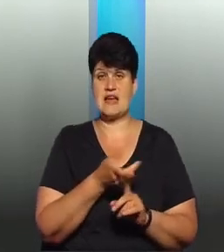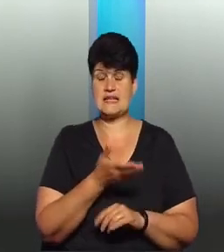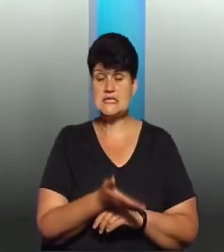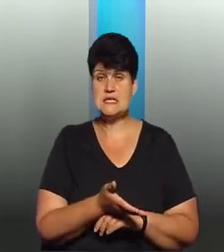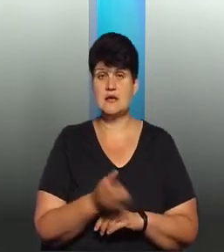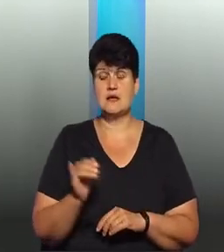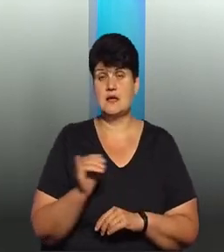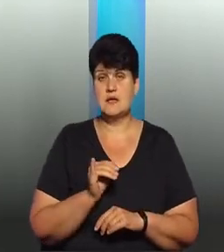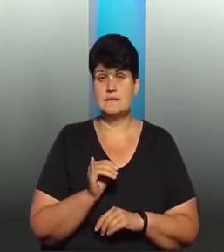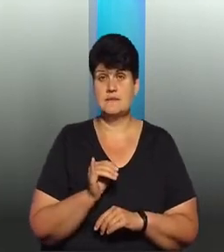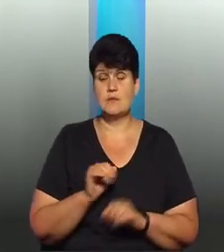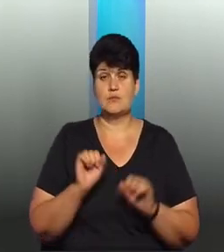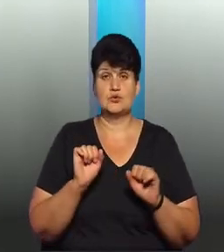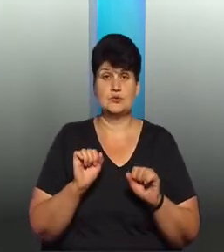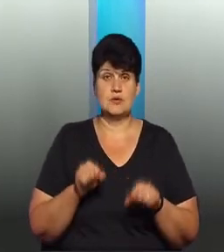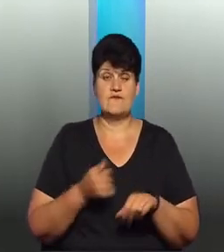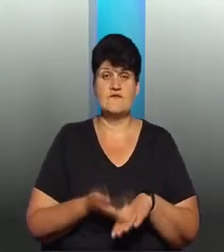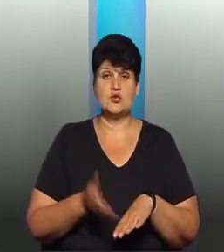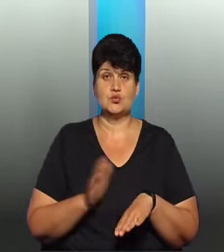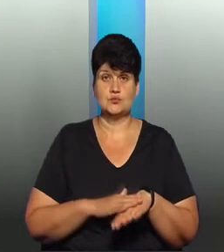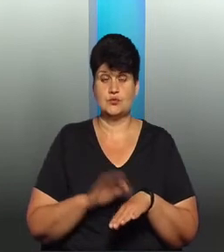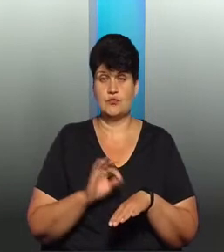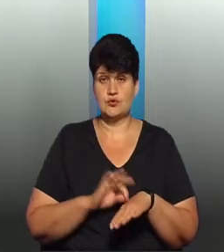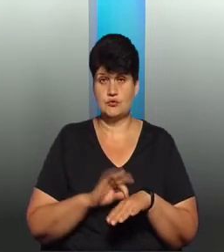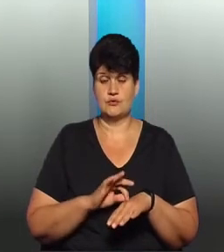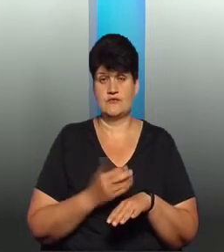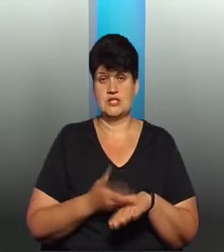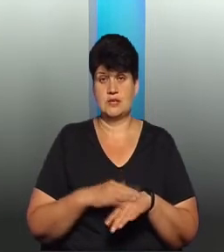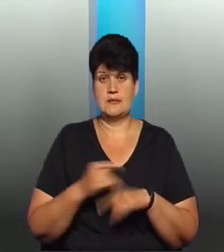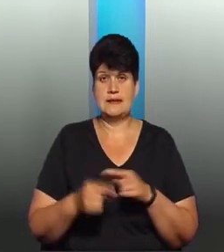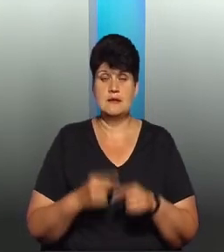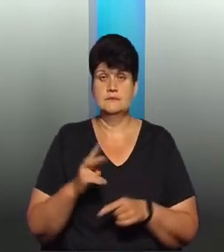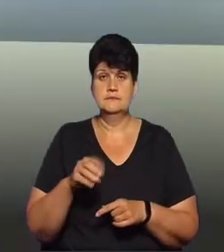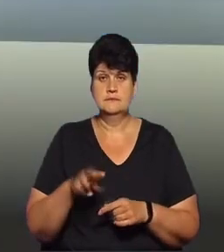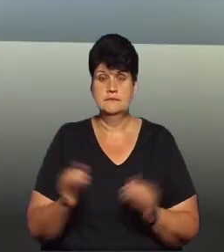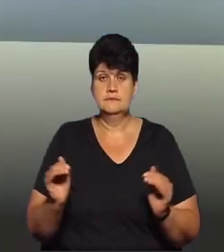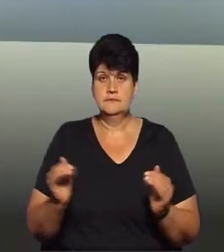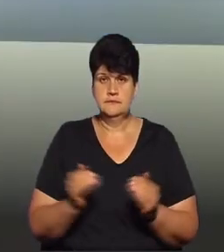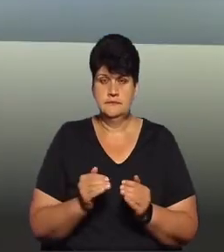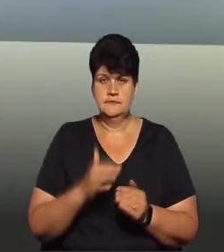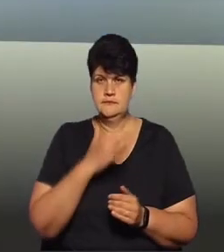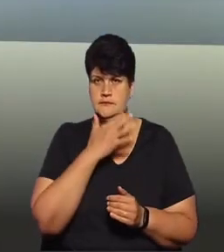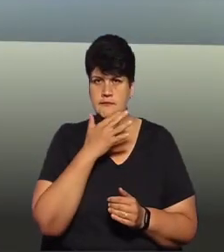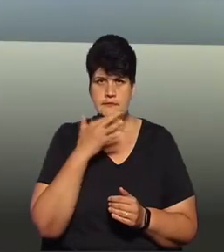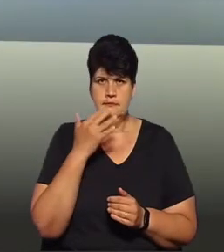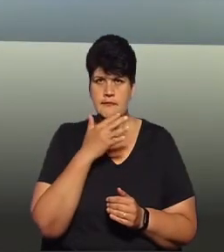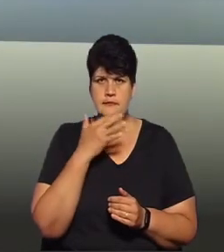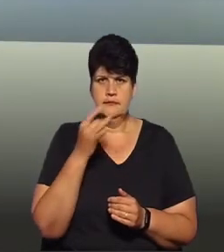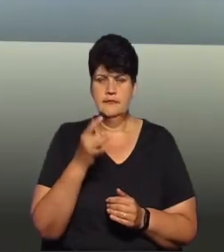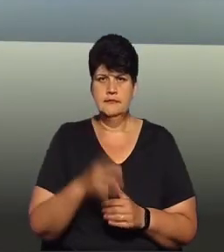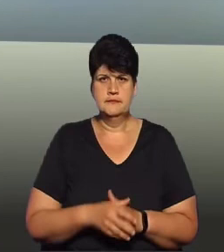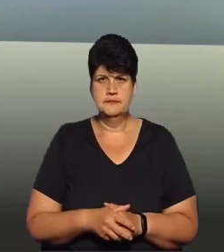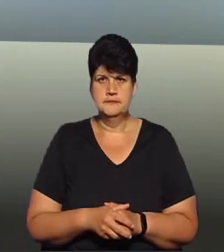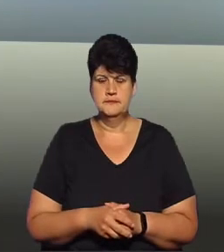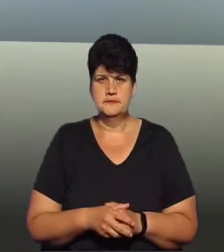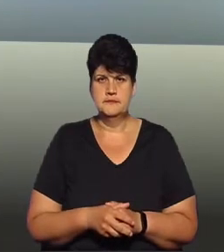ймовірність важкого перебігу з важкими наслідками знижується у багато разів. Можливо, і в